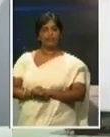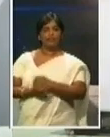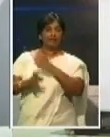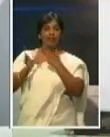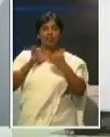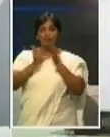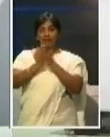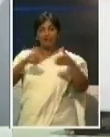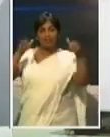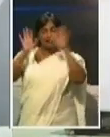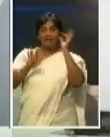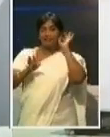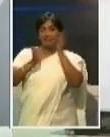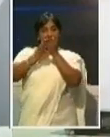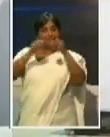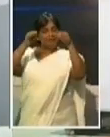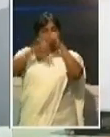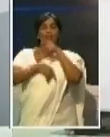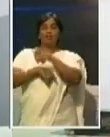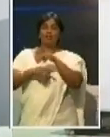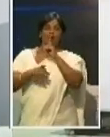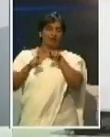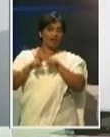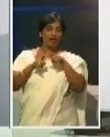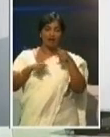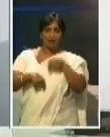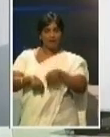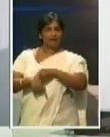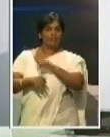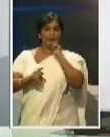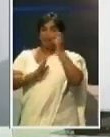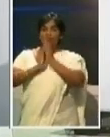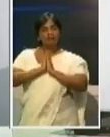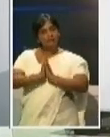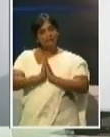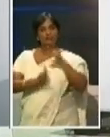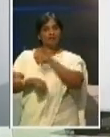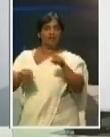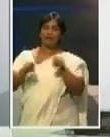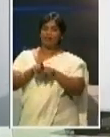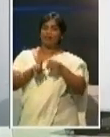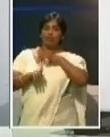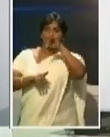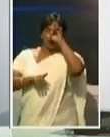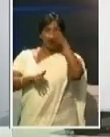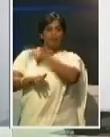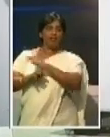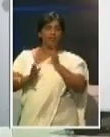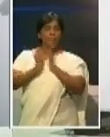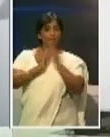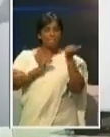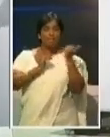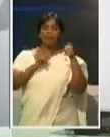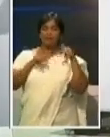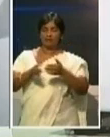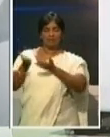රුවන්වැලි මහසෑයට පළඳවන රන් පාදම සහිත නව ජෝඩාමාණික්ය සැදැහැවතුන්ගේ වන්දනාමාන සඳහා කුරුණෑගල ඇත්කද